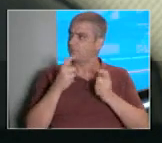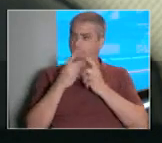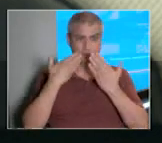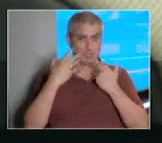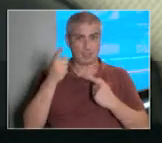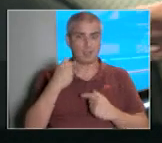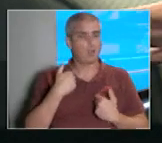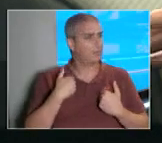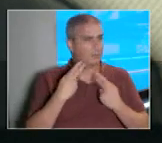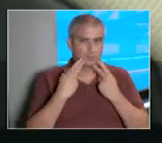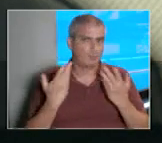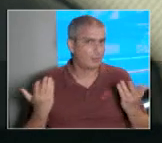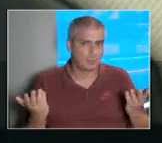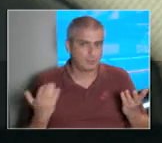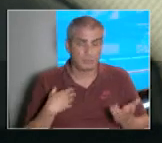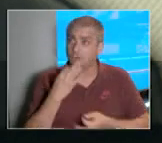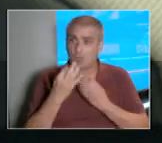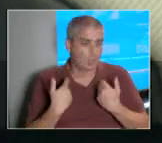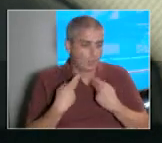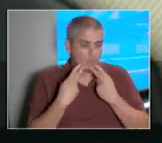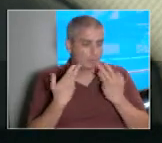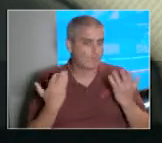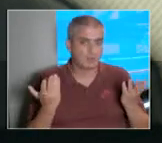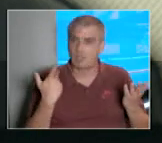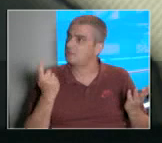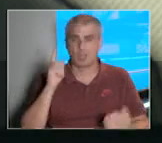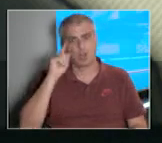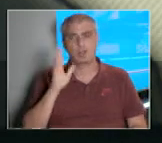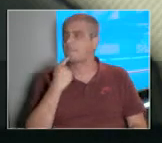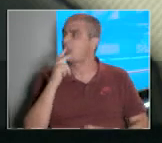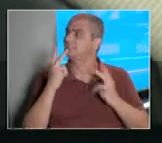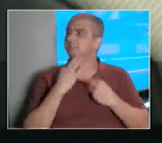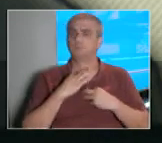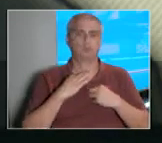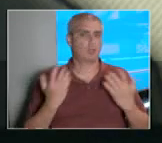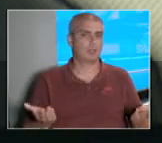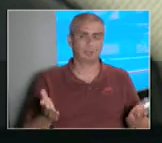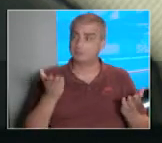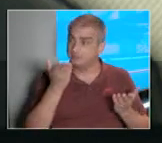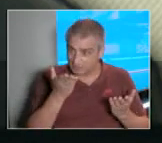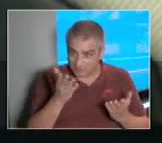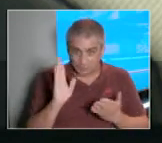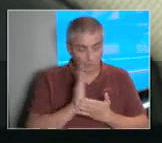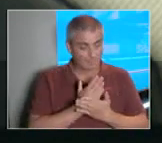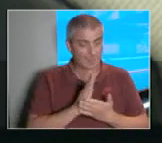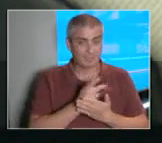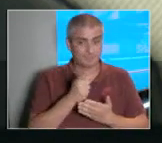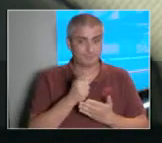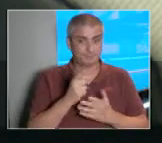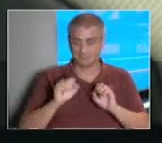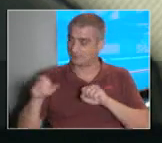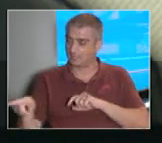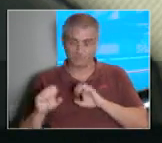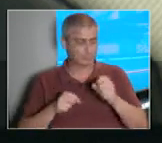אמרתי, לי אין תשובות. אני שאלתי שאלות, אין לי תשובות. אני לא יודע מה לומר לציבור שלי, רבותיי, זה שמחרים על סגר